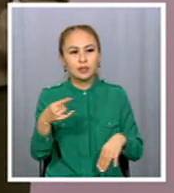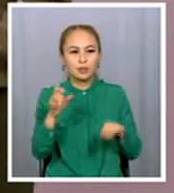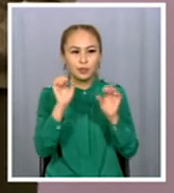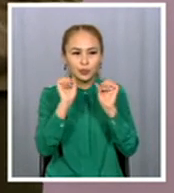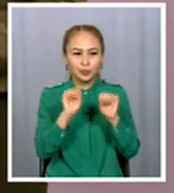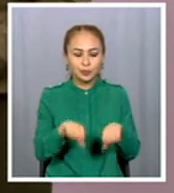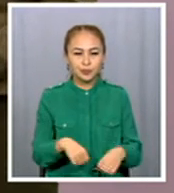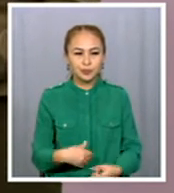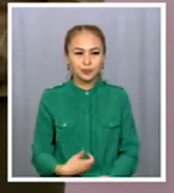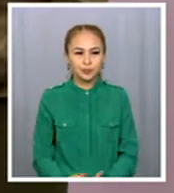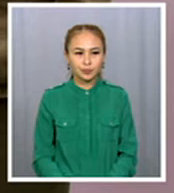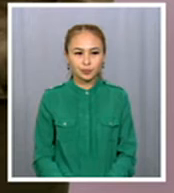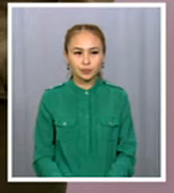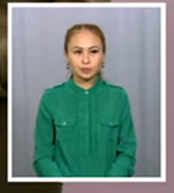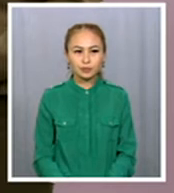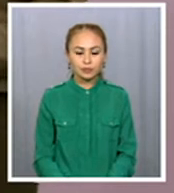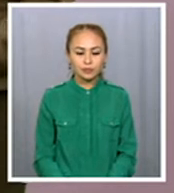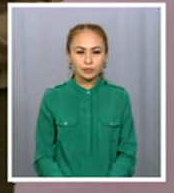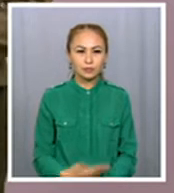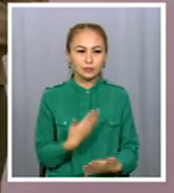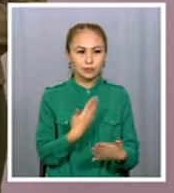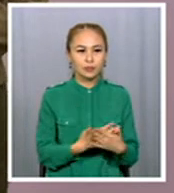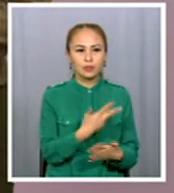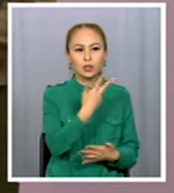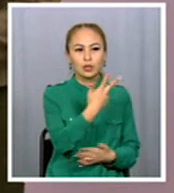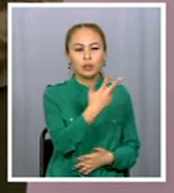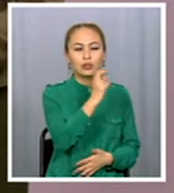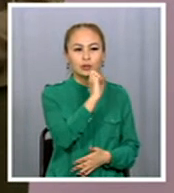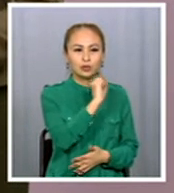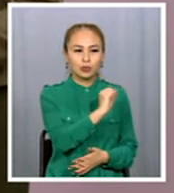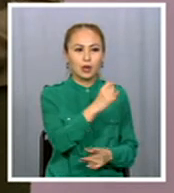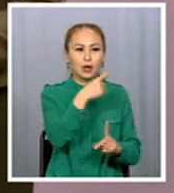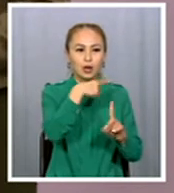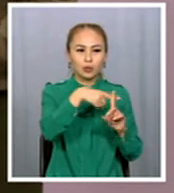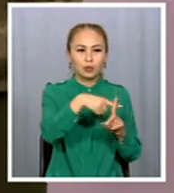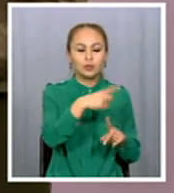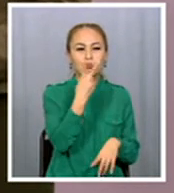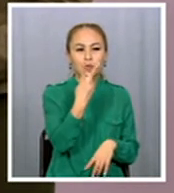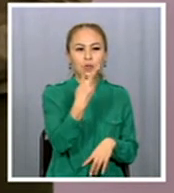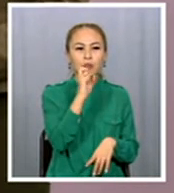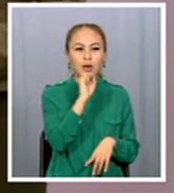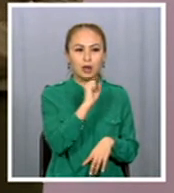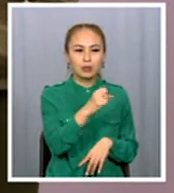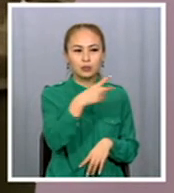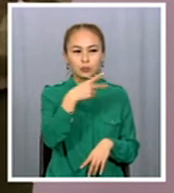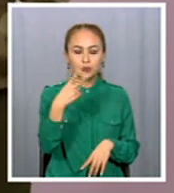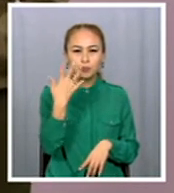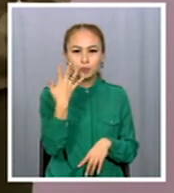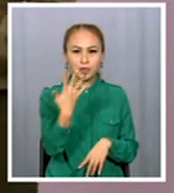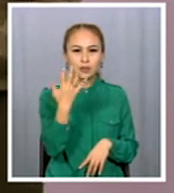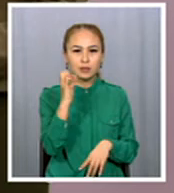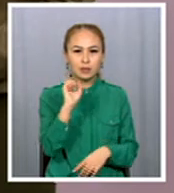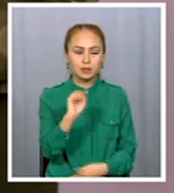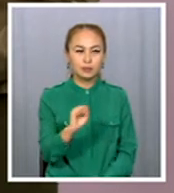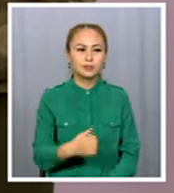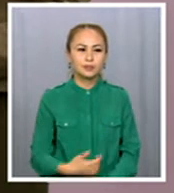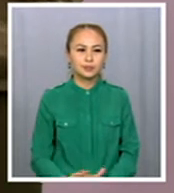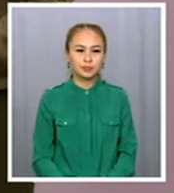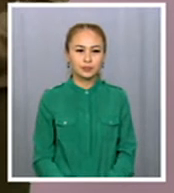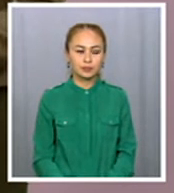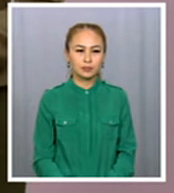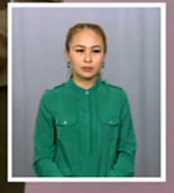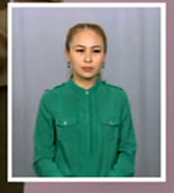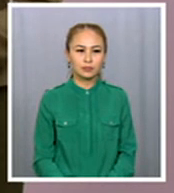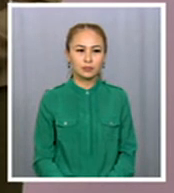және азайтуға болады. Мысалы, 3А мен 2А-ның қосындысын